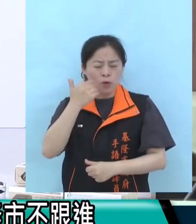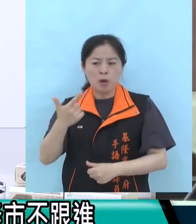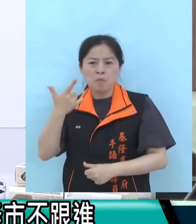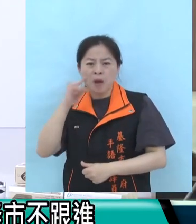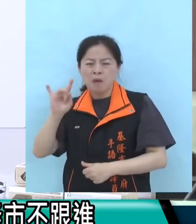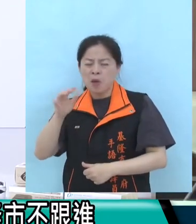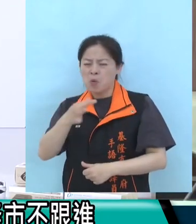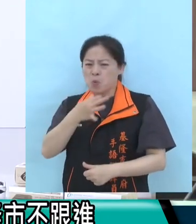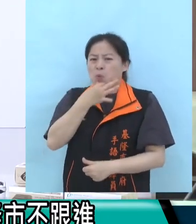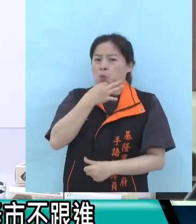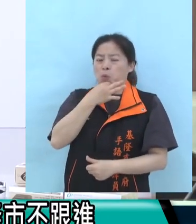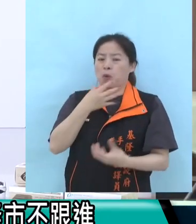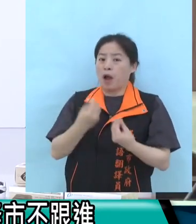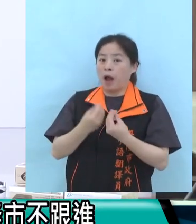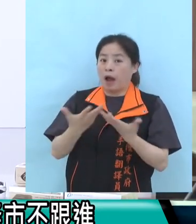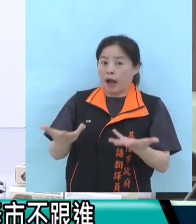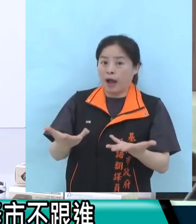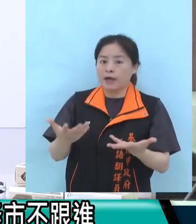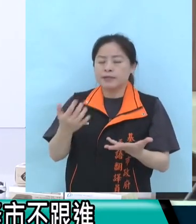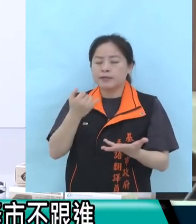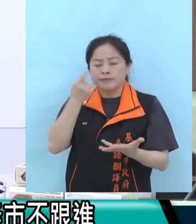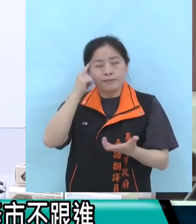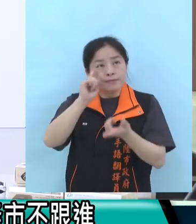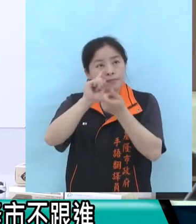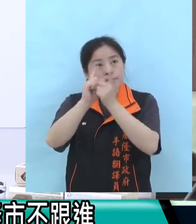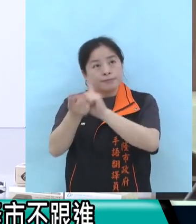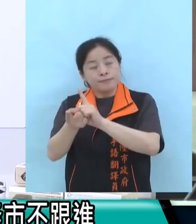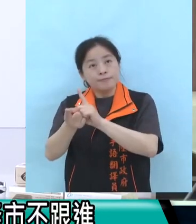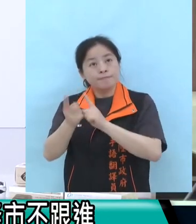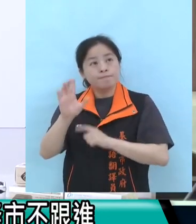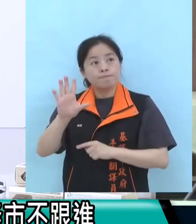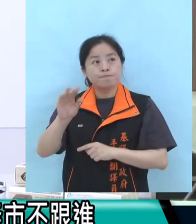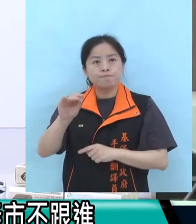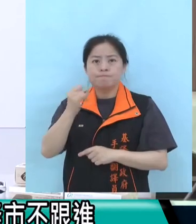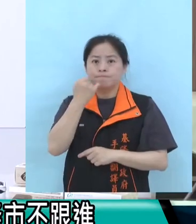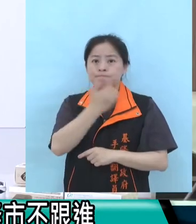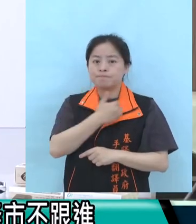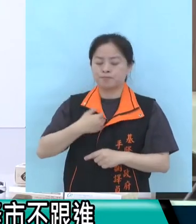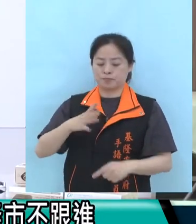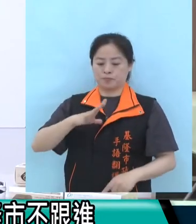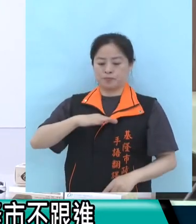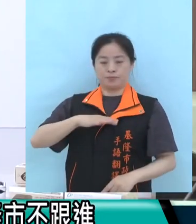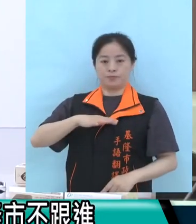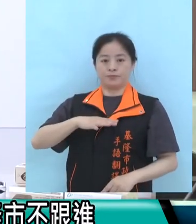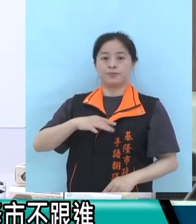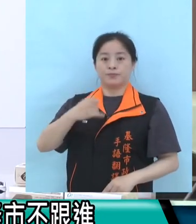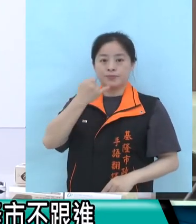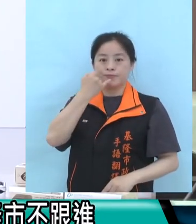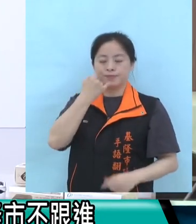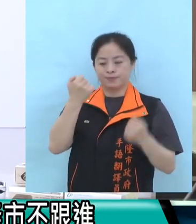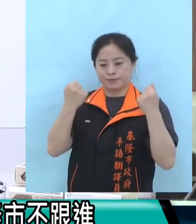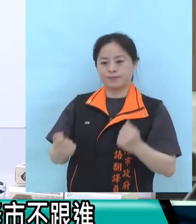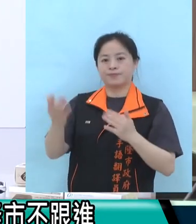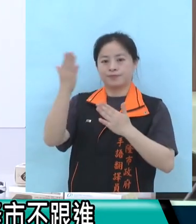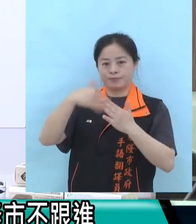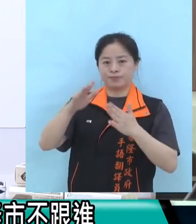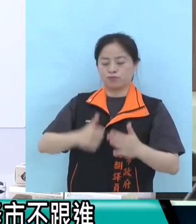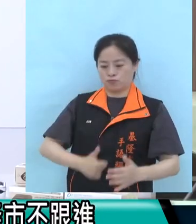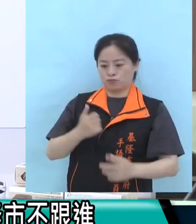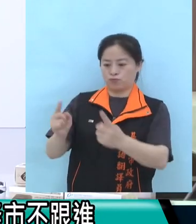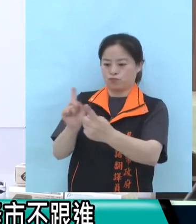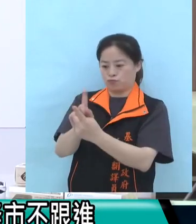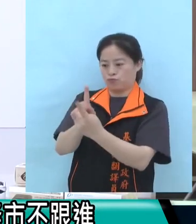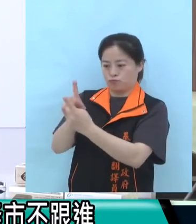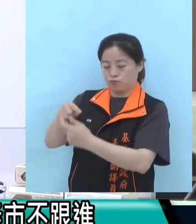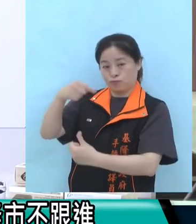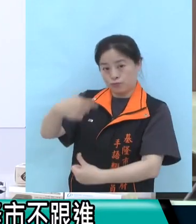有疑虑的话，那我们有没有一种可能性是老师一方面在学校里面实体上课